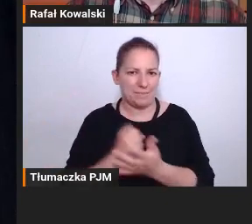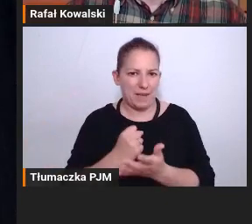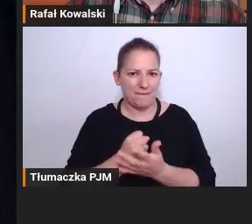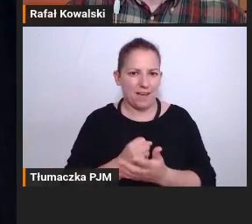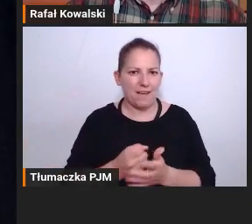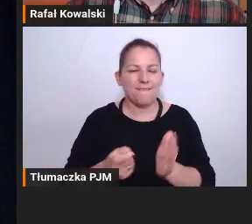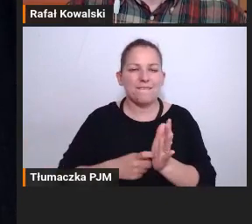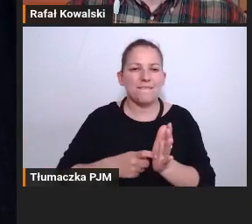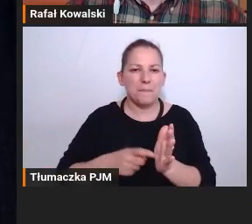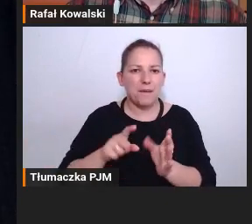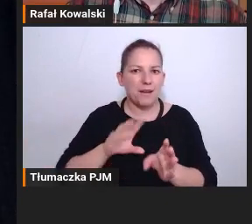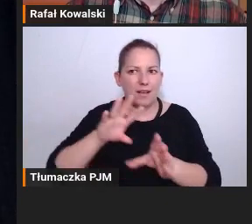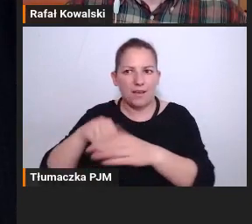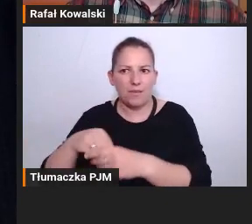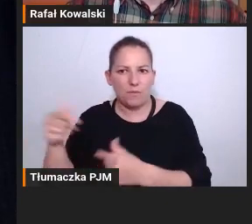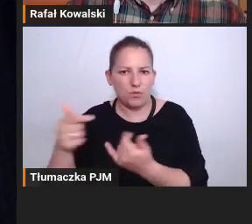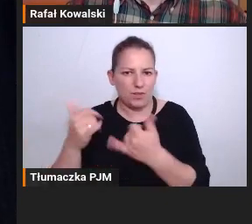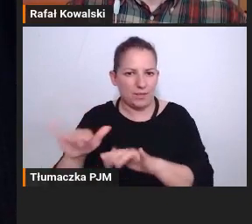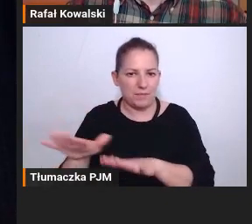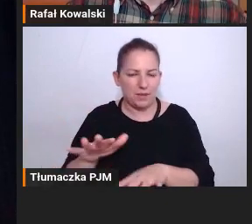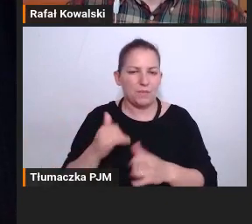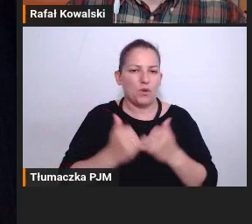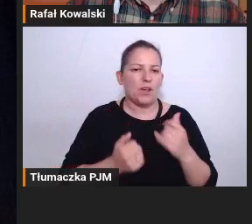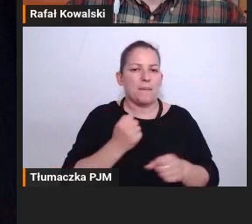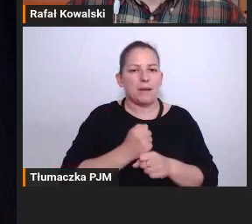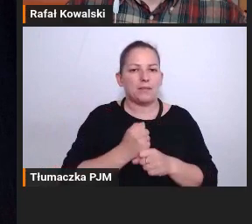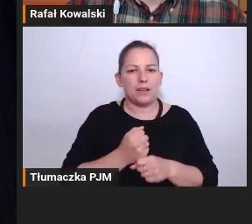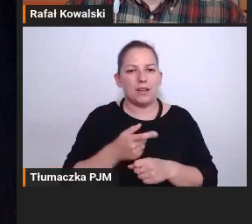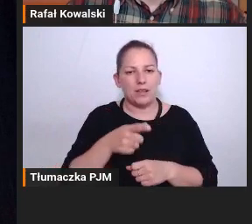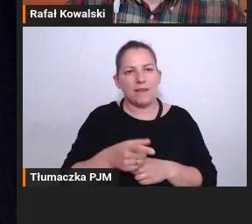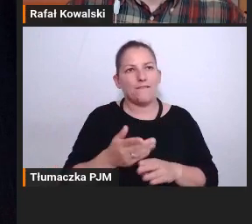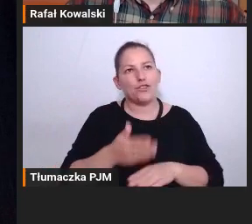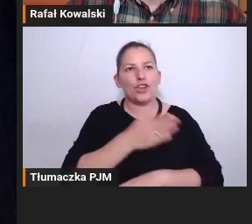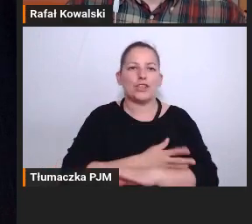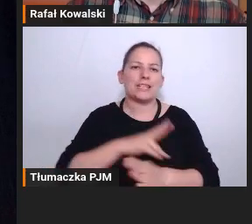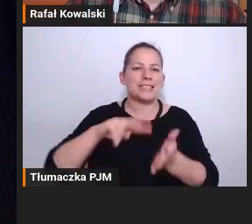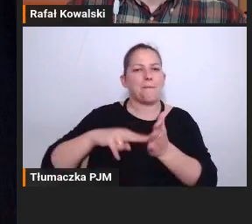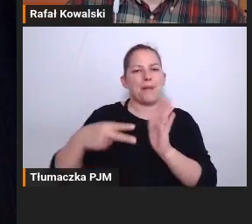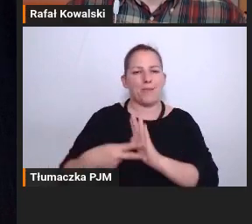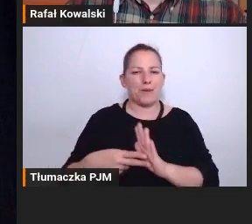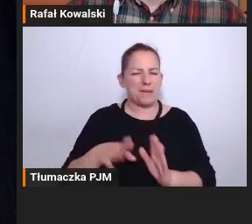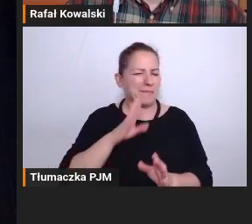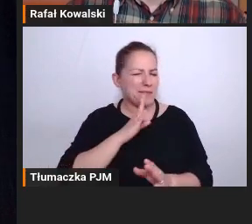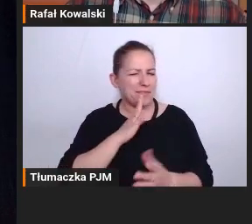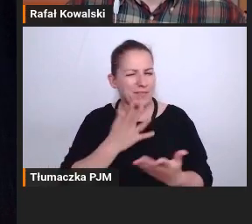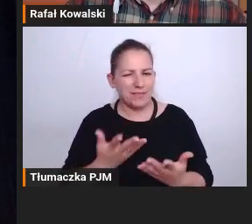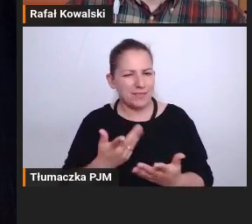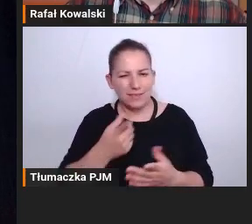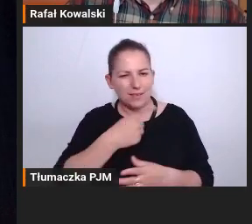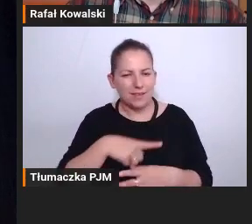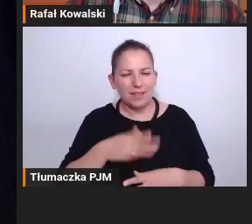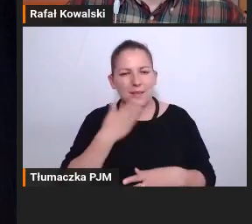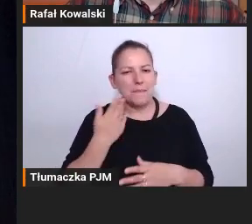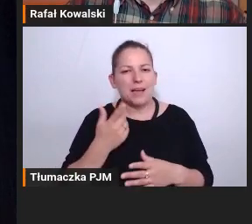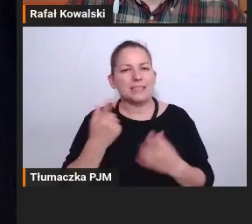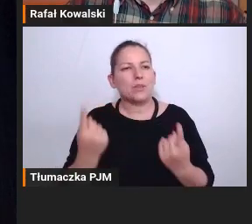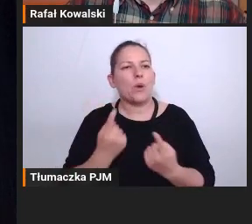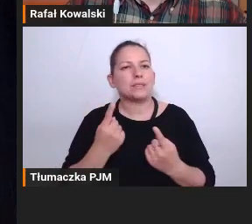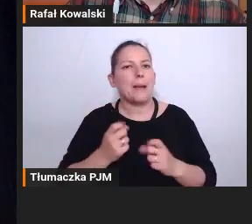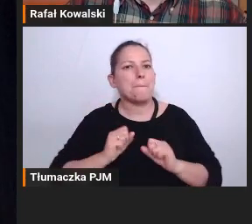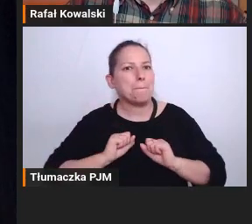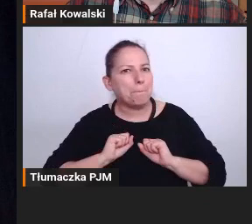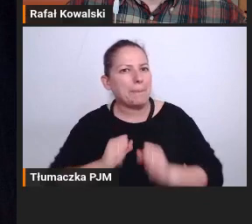obecności pracownika. No bo jeżeli się okazuje, że pracownik sobie to wcześniej zaplanuje, no to najprawdopodobniej my nie będziemy mieli do czynienia z tą sytuacją, która